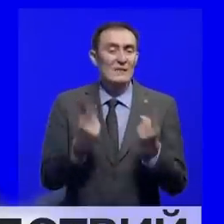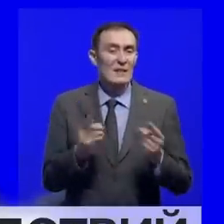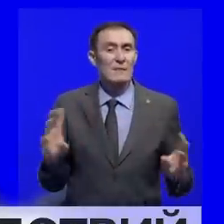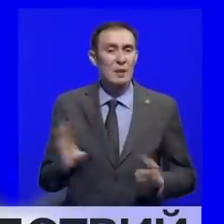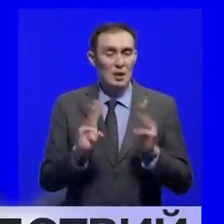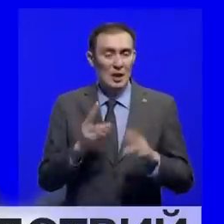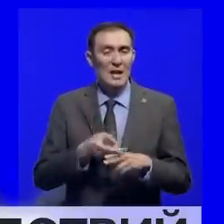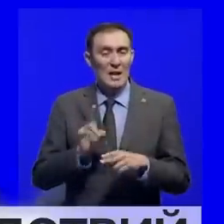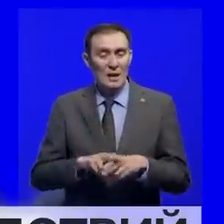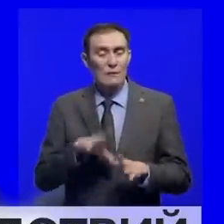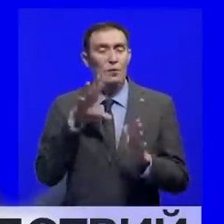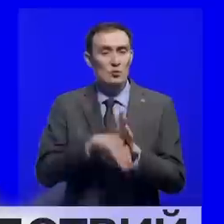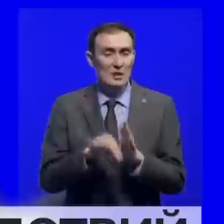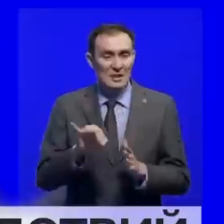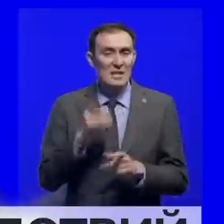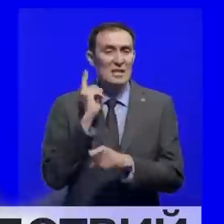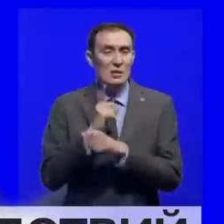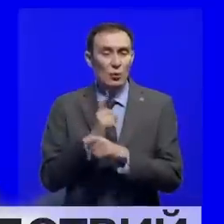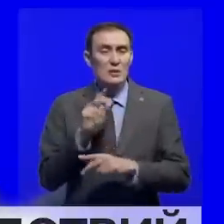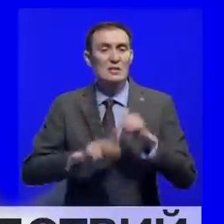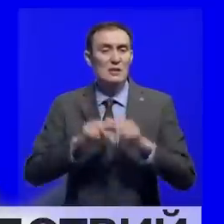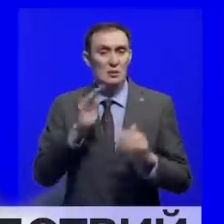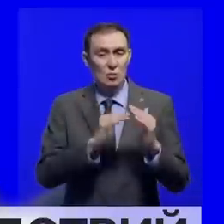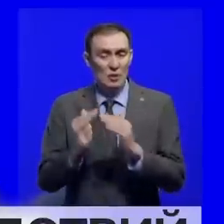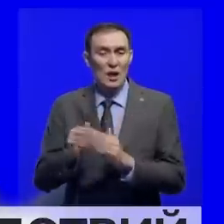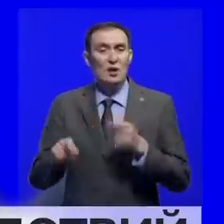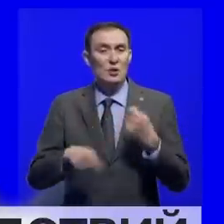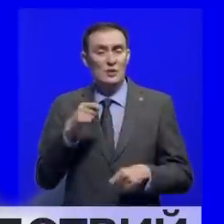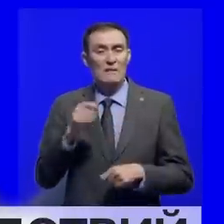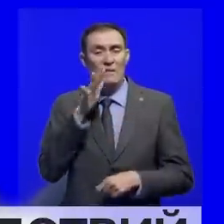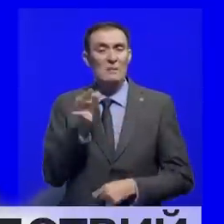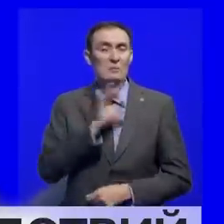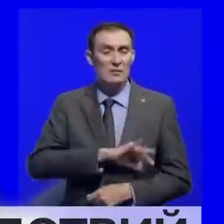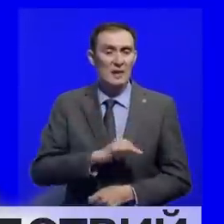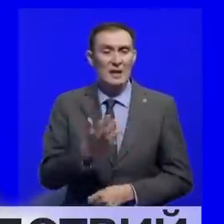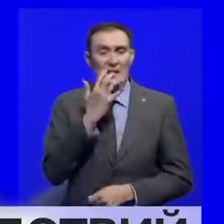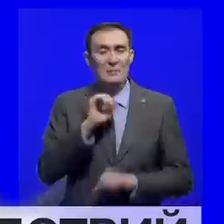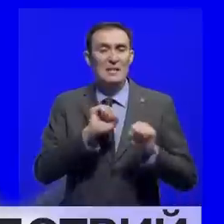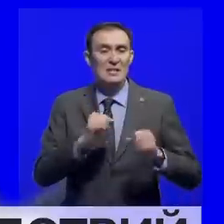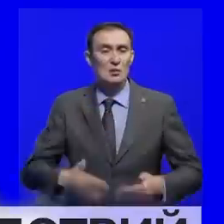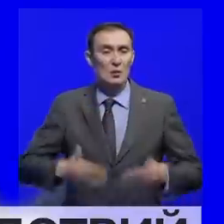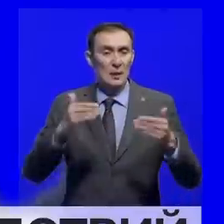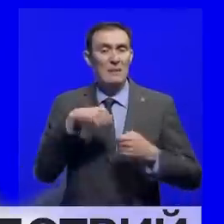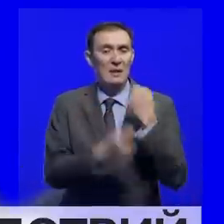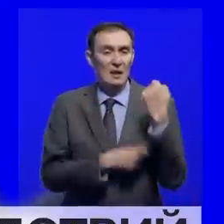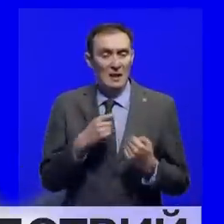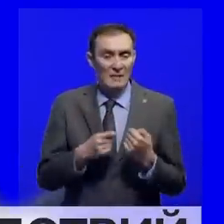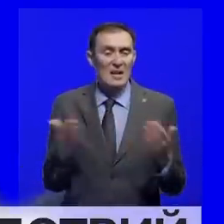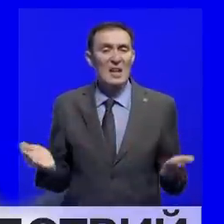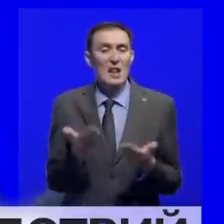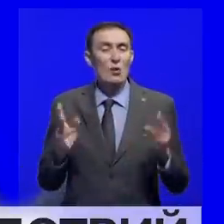пожара это в том числе незаконные застройки нарушения при использовании теплоизоляционных материалов